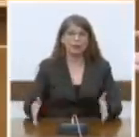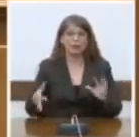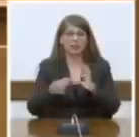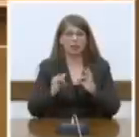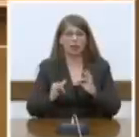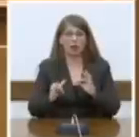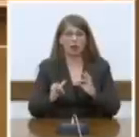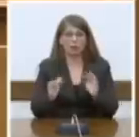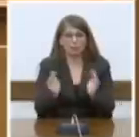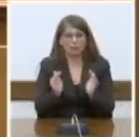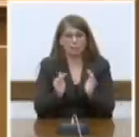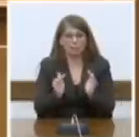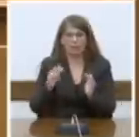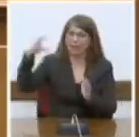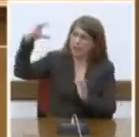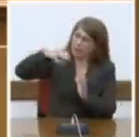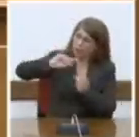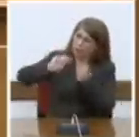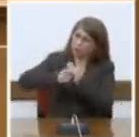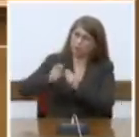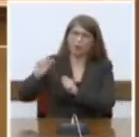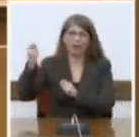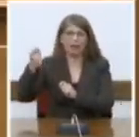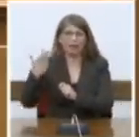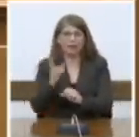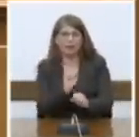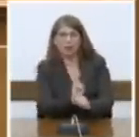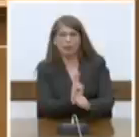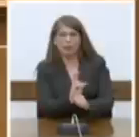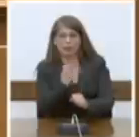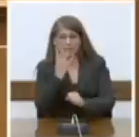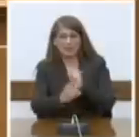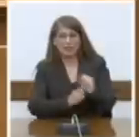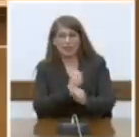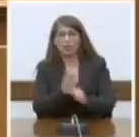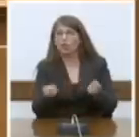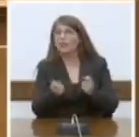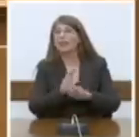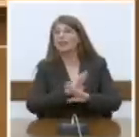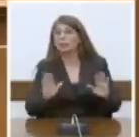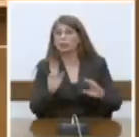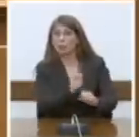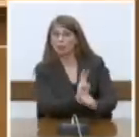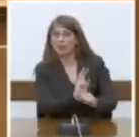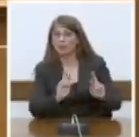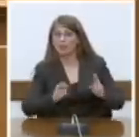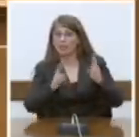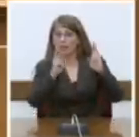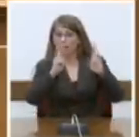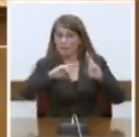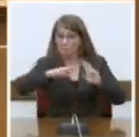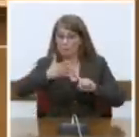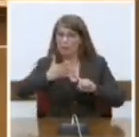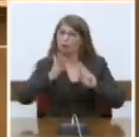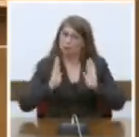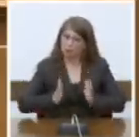και τα μικρά φωτοβολταϊκά. Τέταρτον, τι γίνεται με την αποθήκευση που 4 χρόνια δεν έχετε κάνει τίποτα για την αποθήκευση ενέργειας. Και πέμπτο, είναι